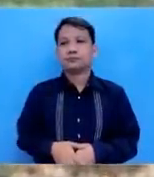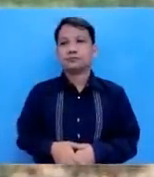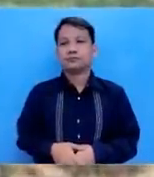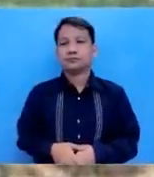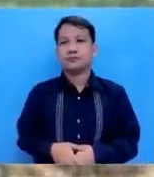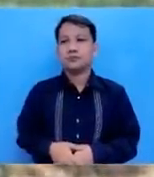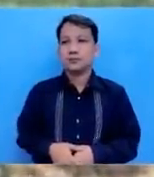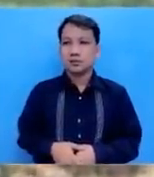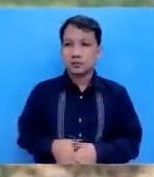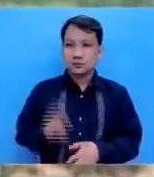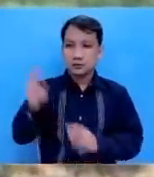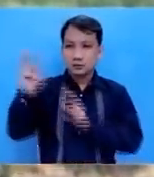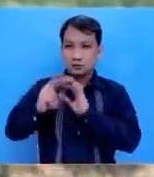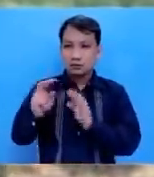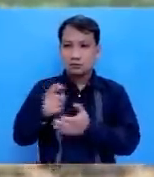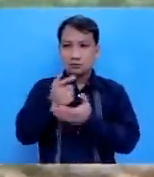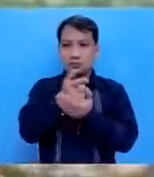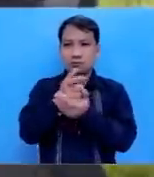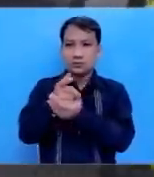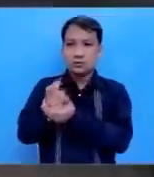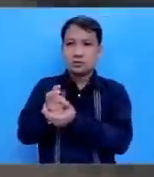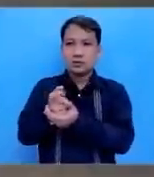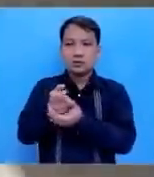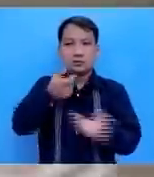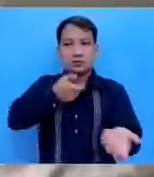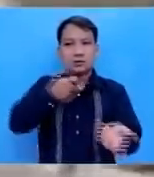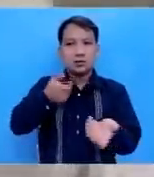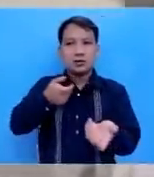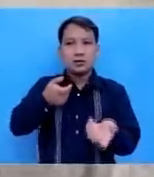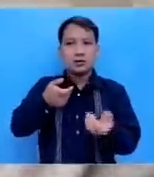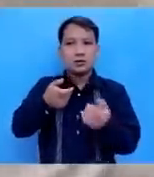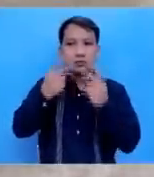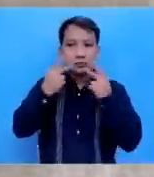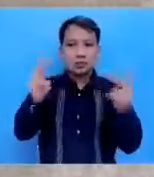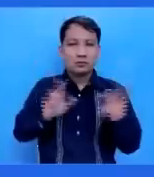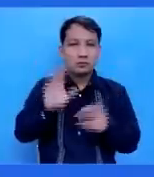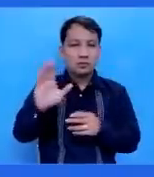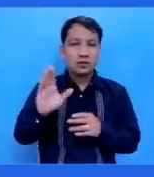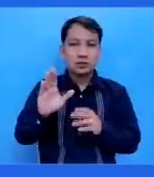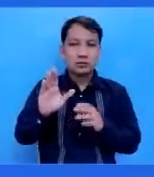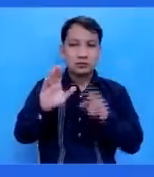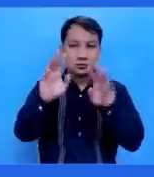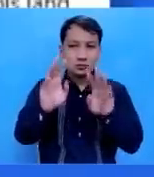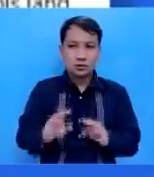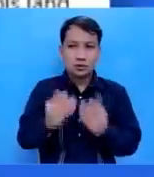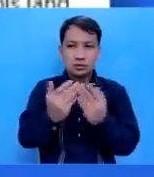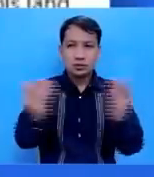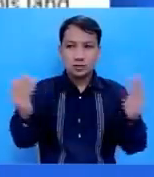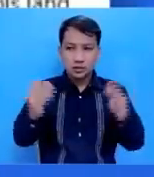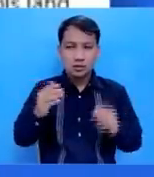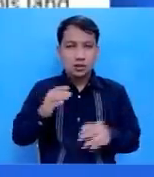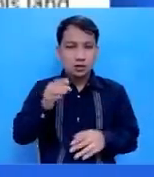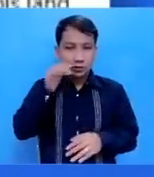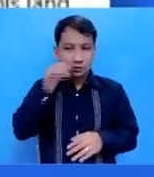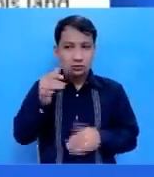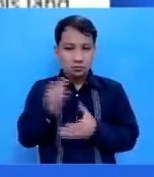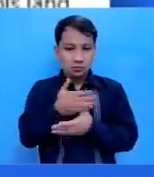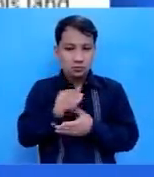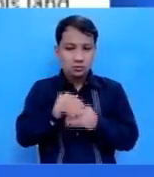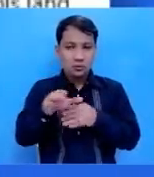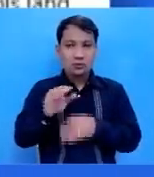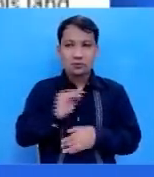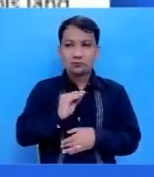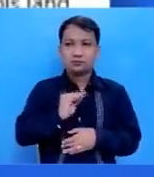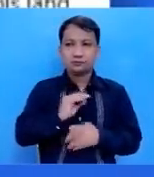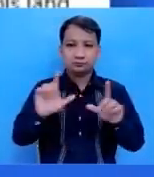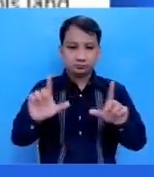Pati video ng kanyang pamamaril sa firing range, nakapublic sa kanyang wall. Mismong si Yumol pa nga ang nag-share ng sariling mugshot